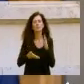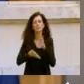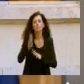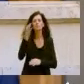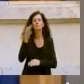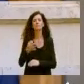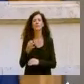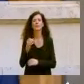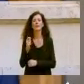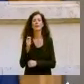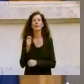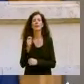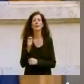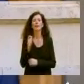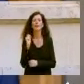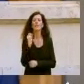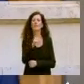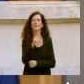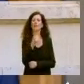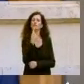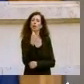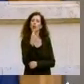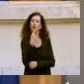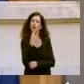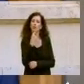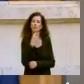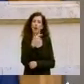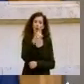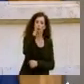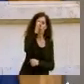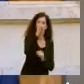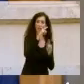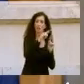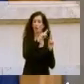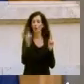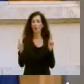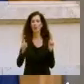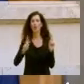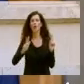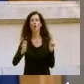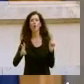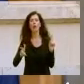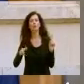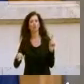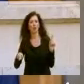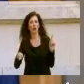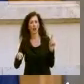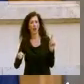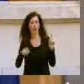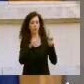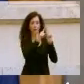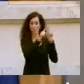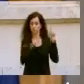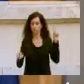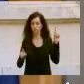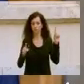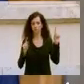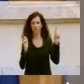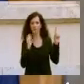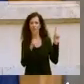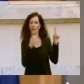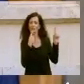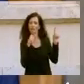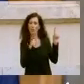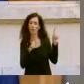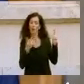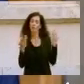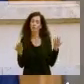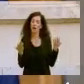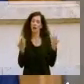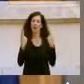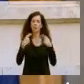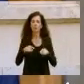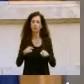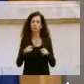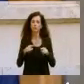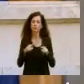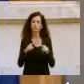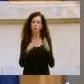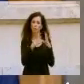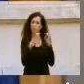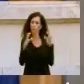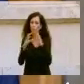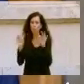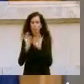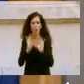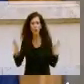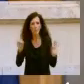volta da torino a reggio calabria ebbene le nostre infrastrutture questi materiali hanno ancora